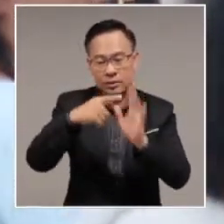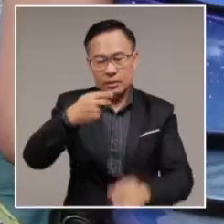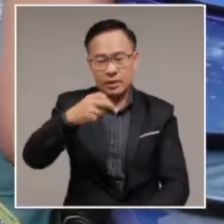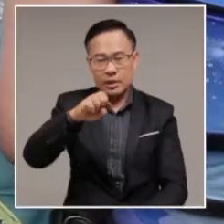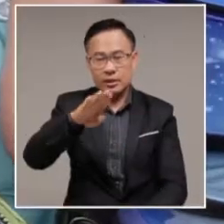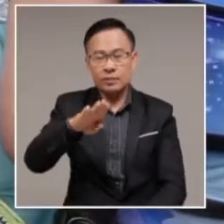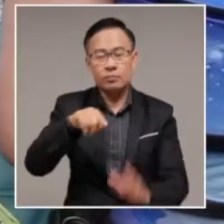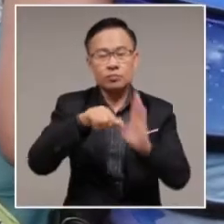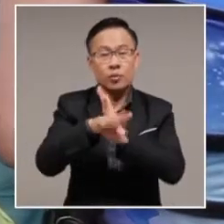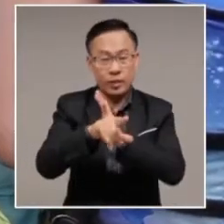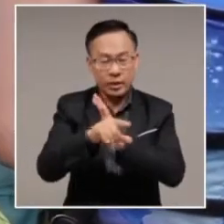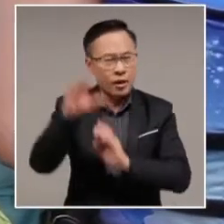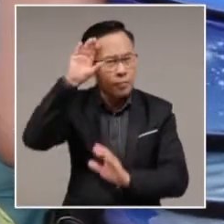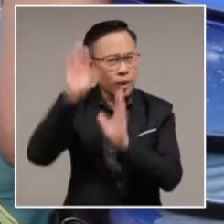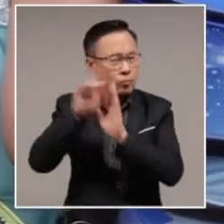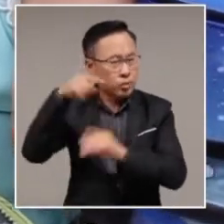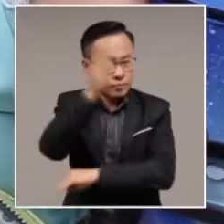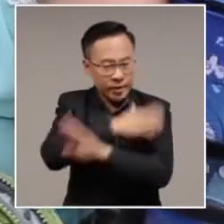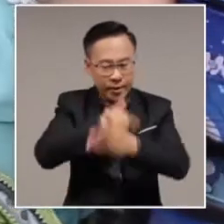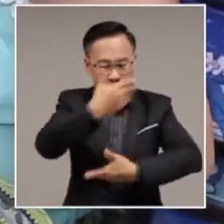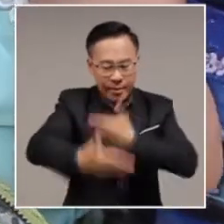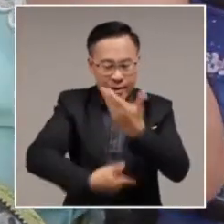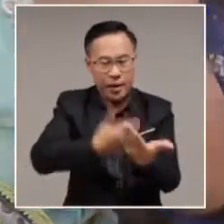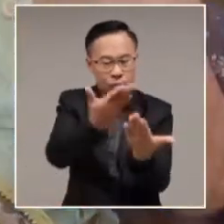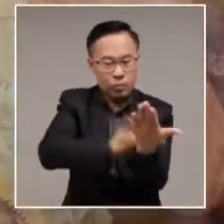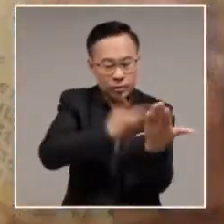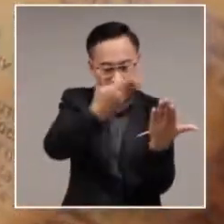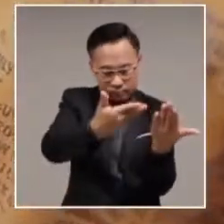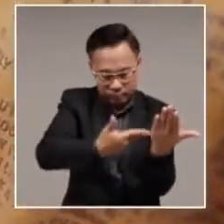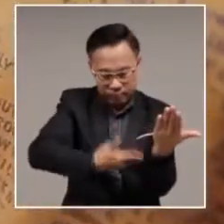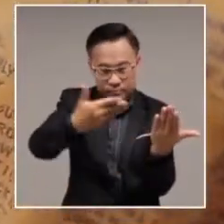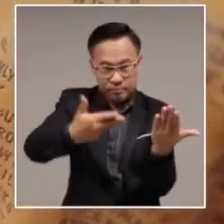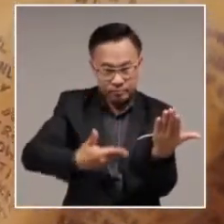ชลบุรีภาพพี่นุ้ยนั่งขายลอตเตอรี่บนวีลแชร์ให้ลูกค้า